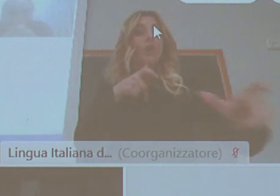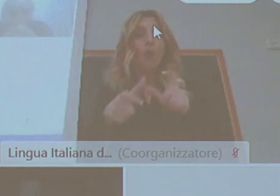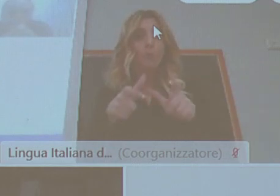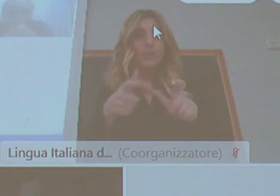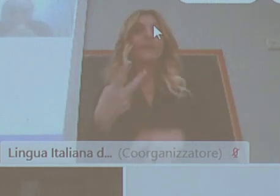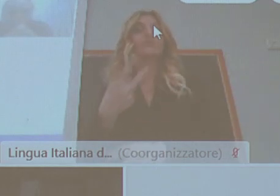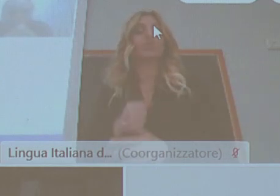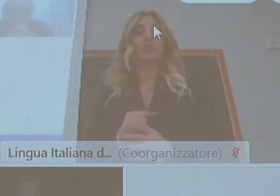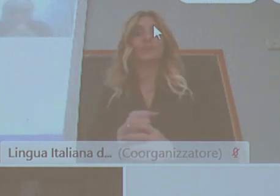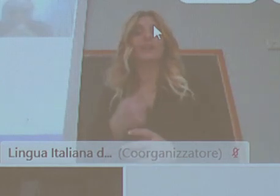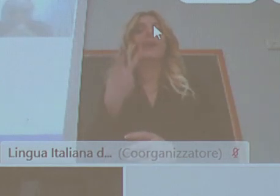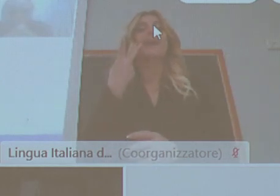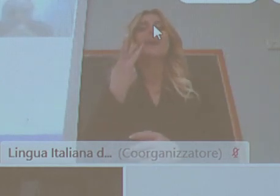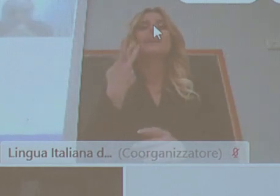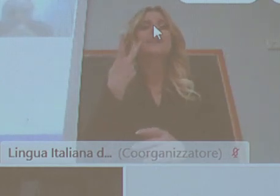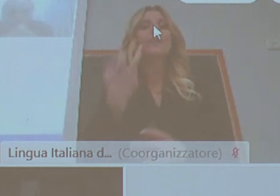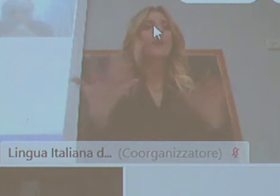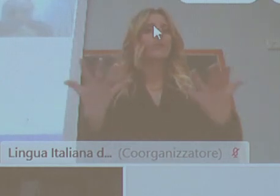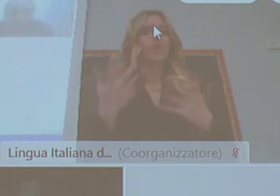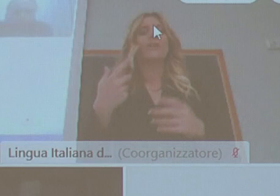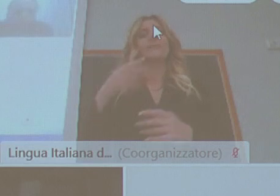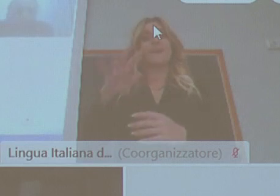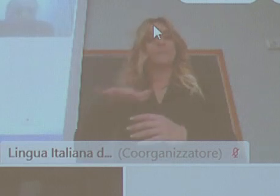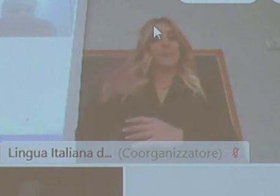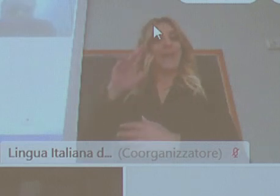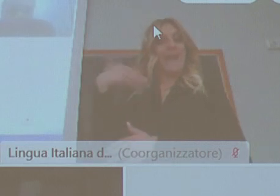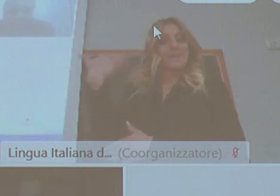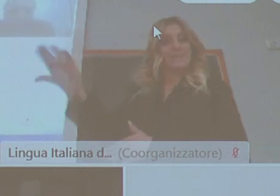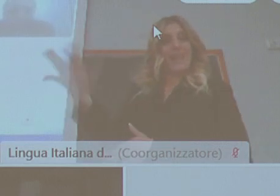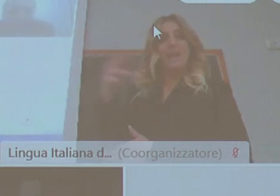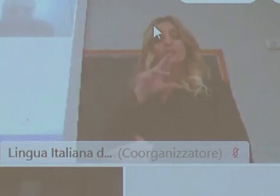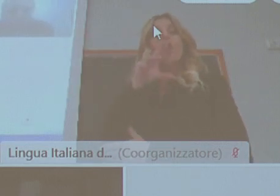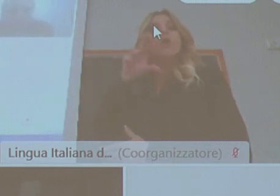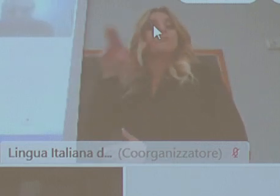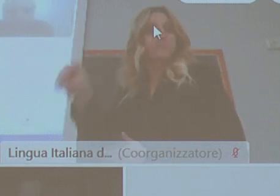per riferire all'esterno il proprio essere sostenibile.